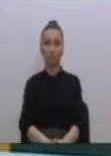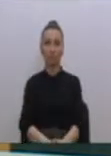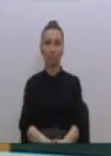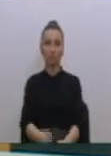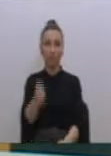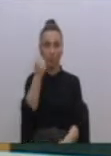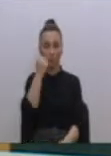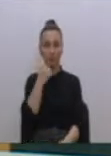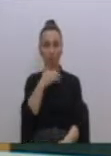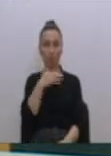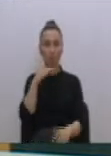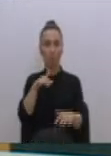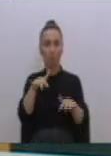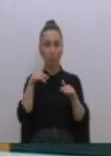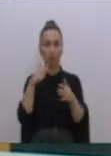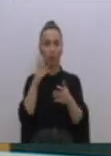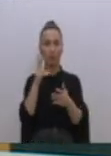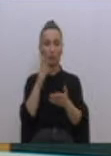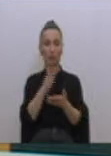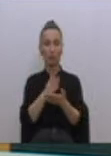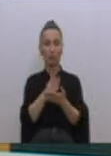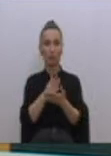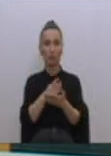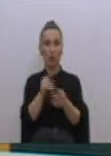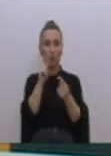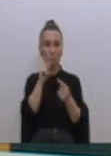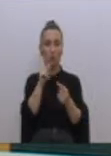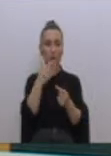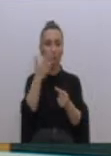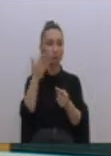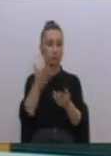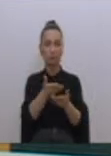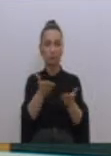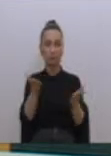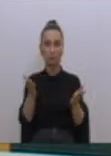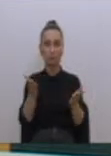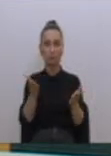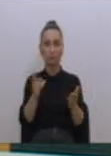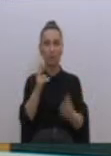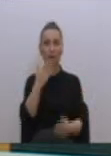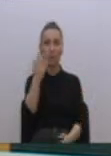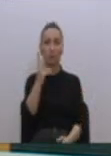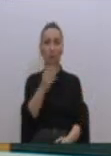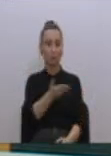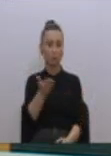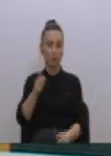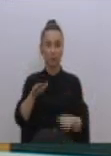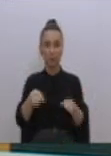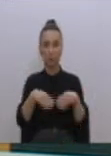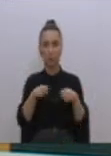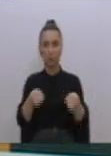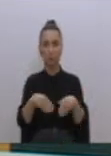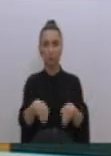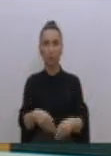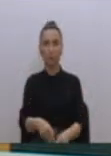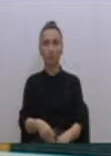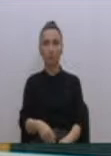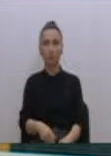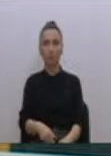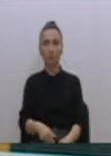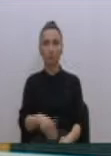მადლობთ. უმრავლესობიდან თუ არის ან ოპოზიციდან სხვა არ არის, უმრავლესობიდან თუ არის გამოსვლელები არ არის.